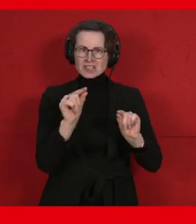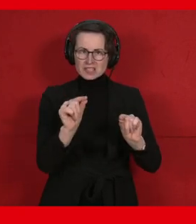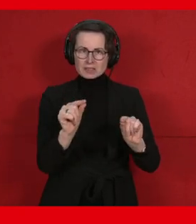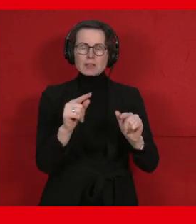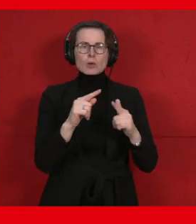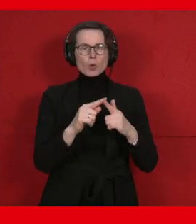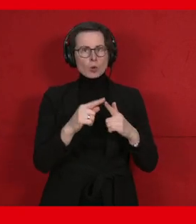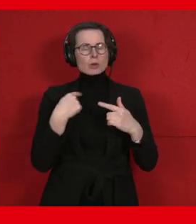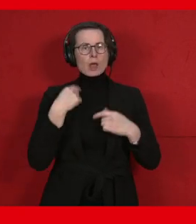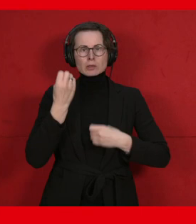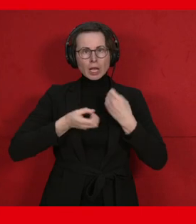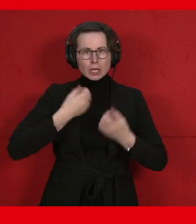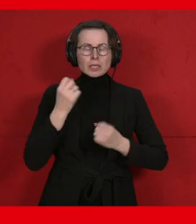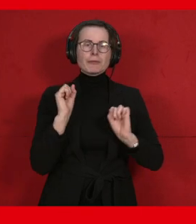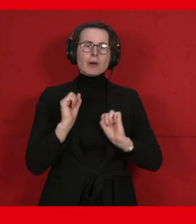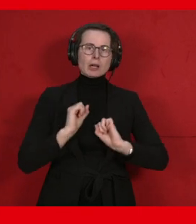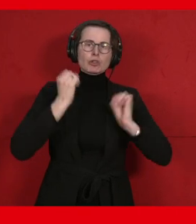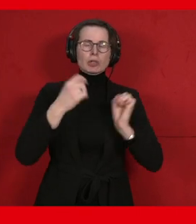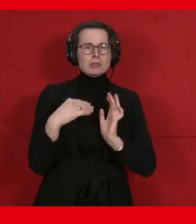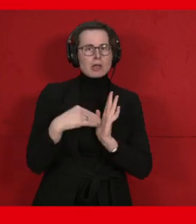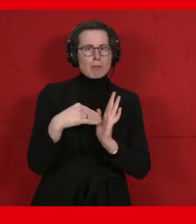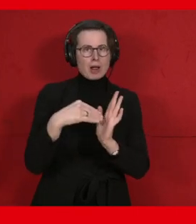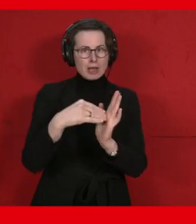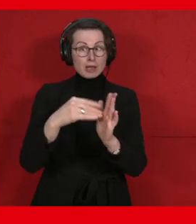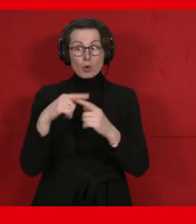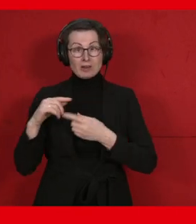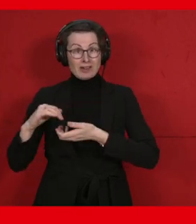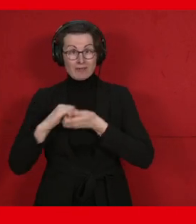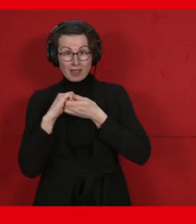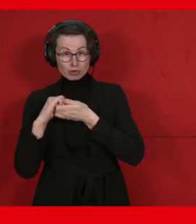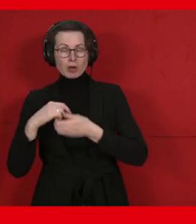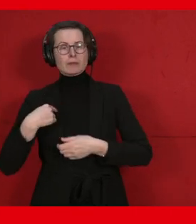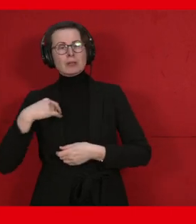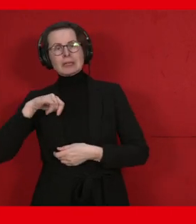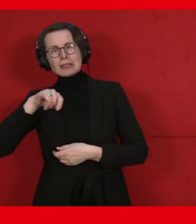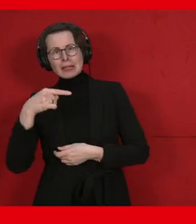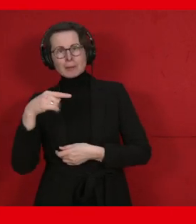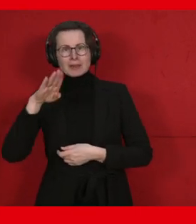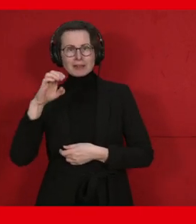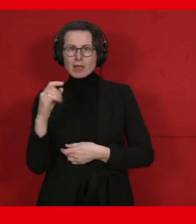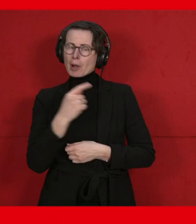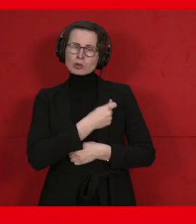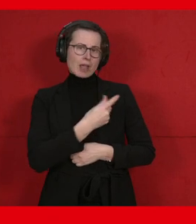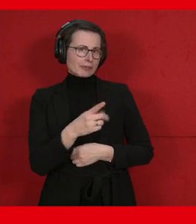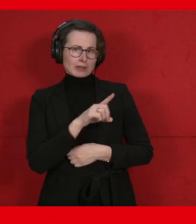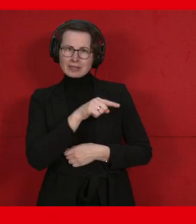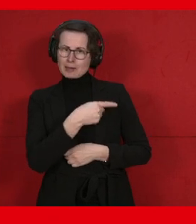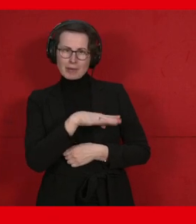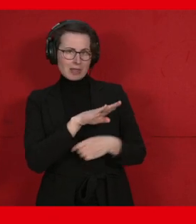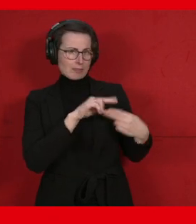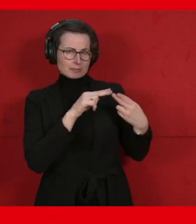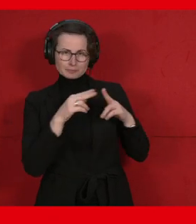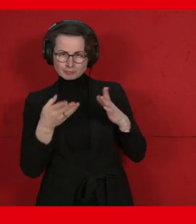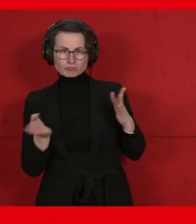als kreativer und als engagierter Arbeitnehmer, und die Gewerkschaften, die IGBCE, aber auch die anderen Gewerkschaften im DGB, werden das